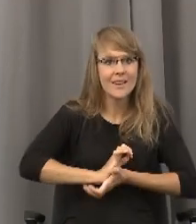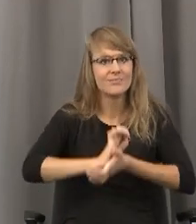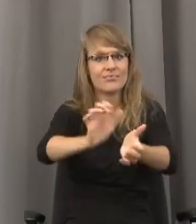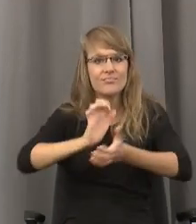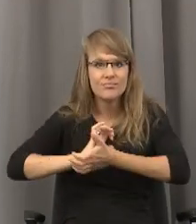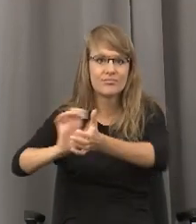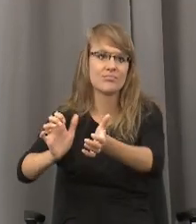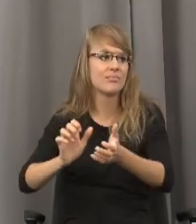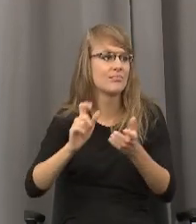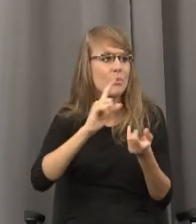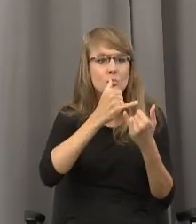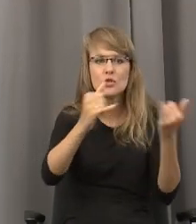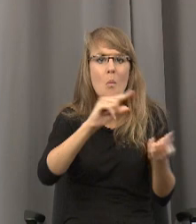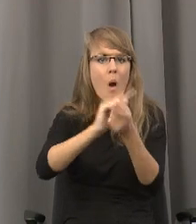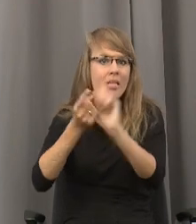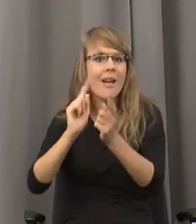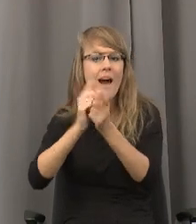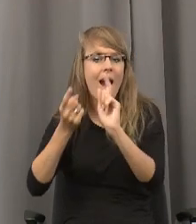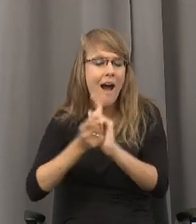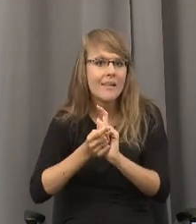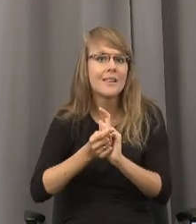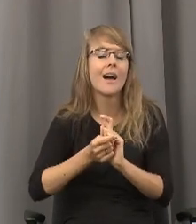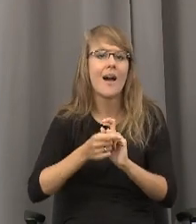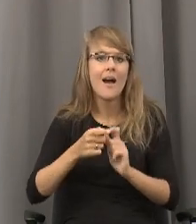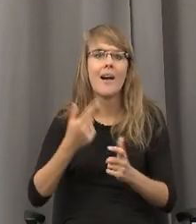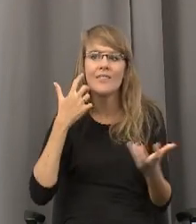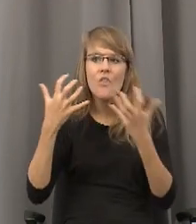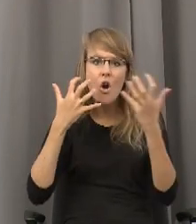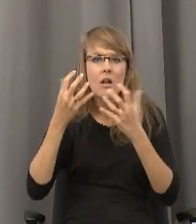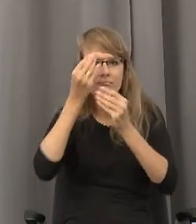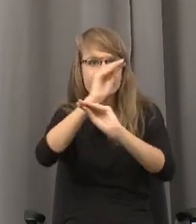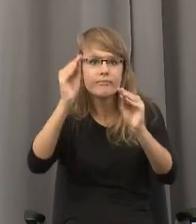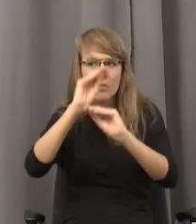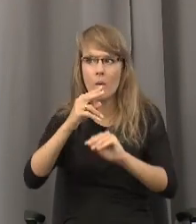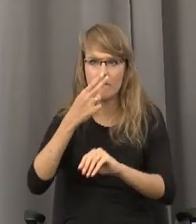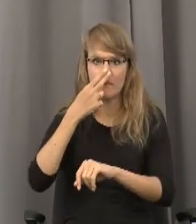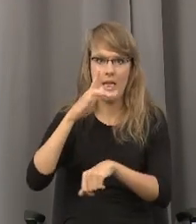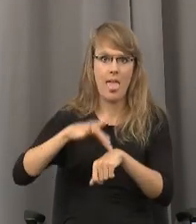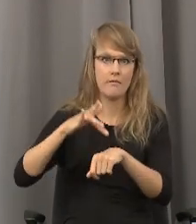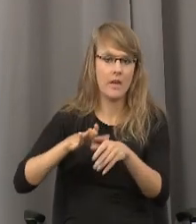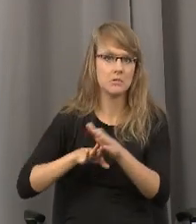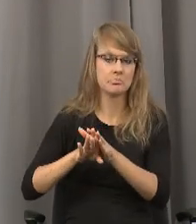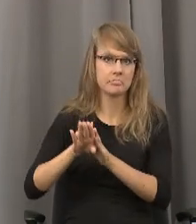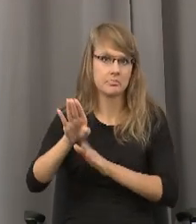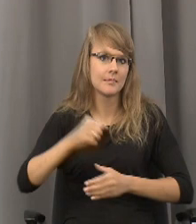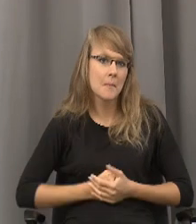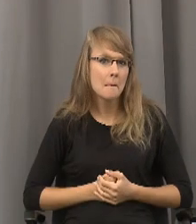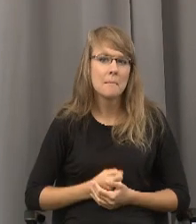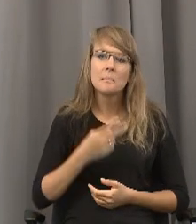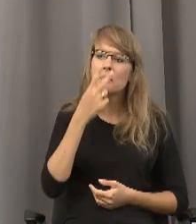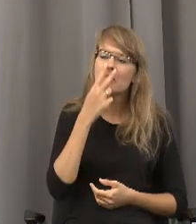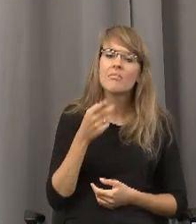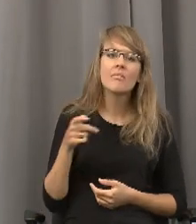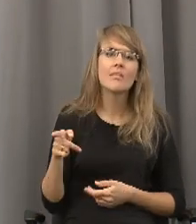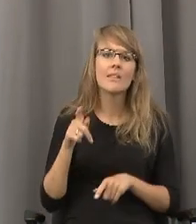spotkania choćby takie jak to, dają jednak powolutku efekty. I trochę statystyki, czyli